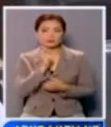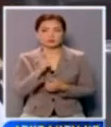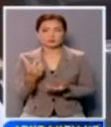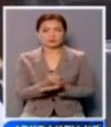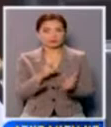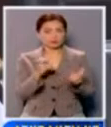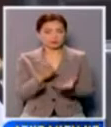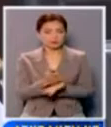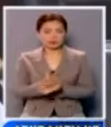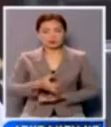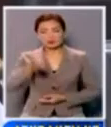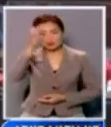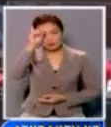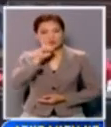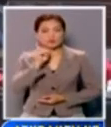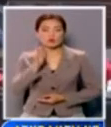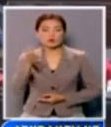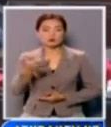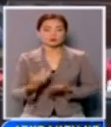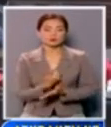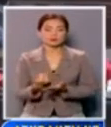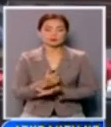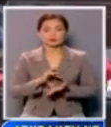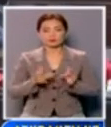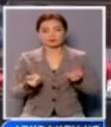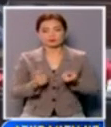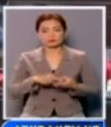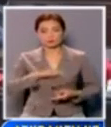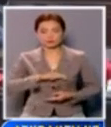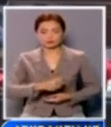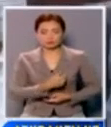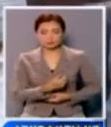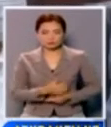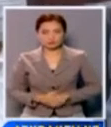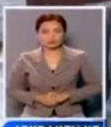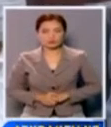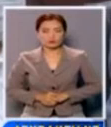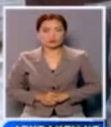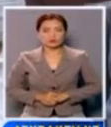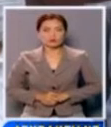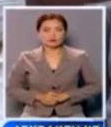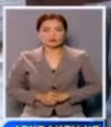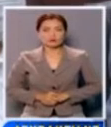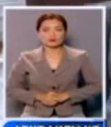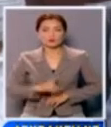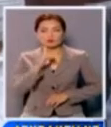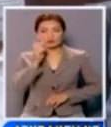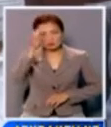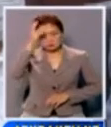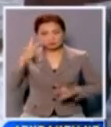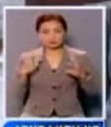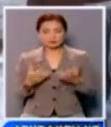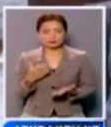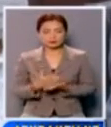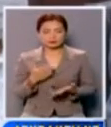өнертапқыш атанған. Дарынды жас болашағын ақпараттық технологиямен байланыстыратын айтты. Атырау қаласында жас өнертапқыш деген атаққа ие